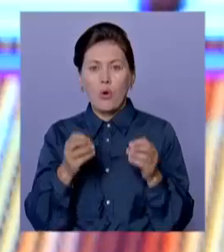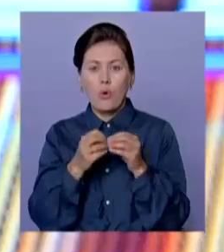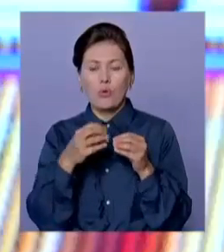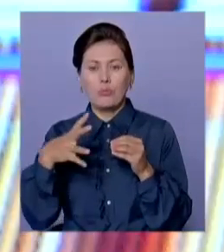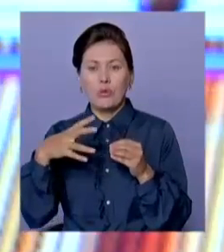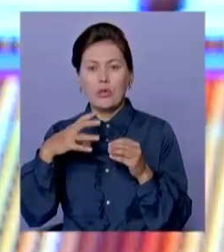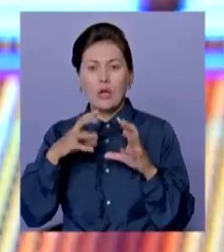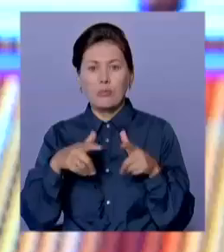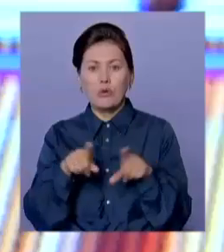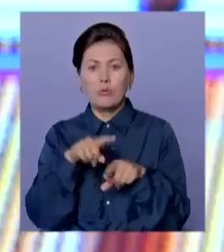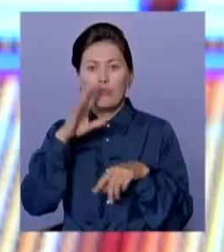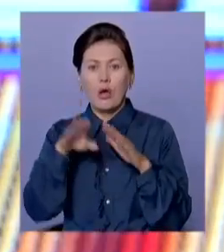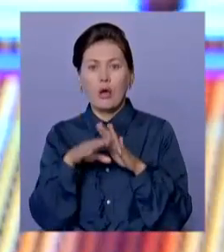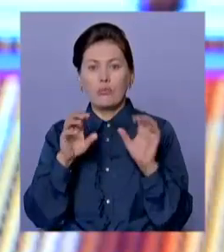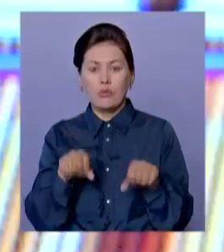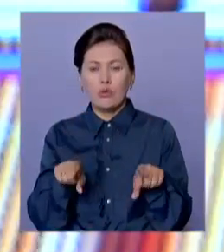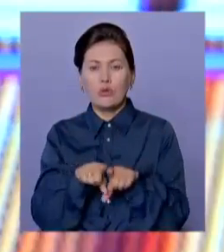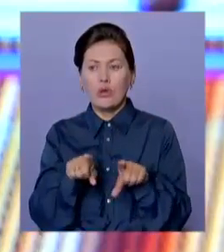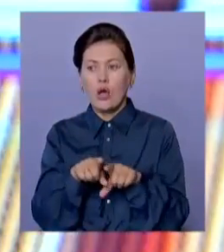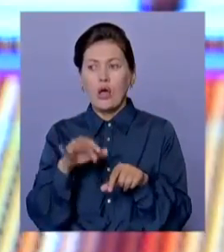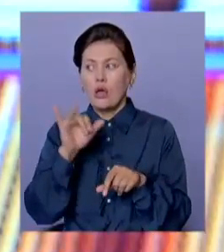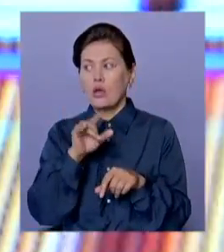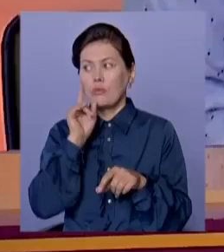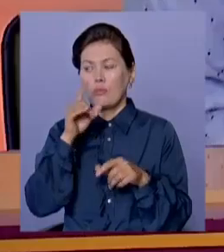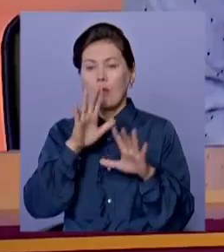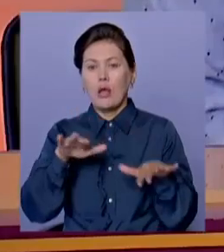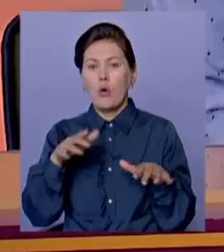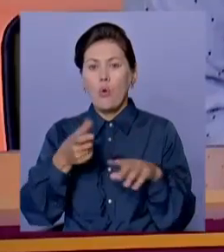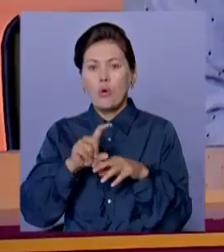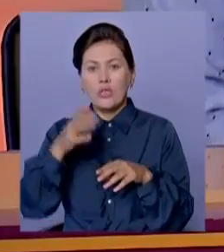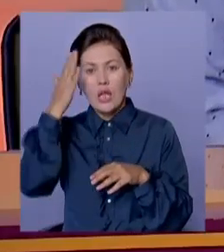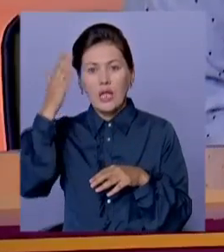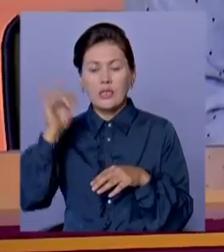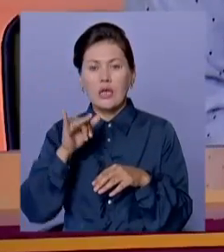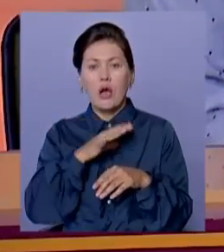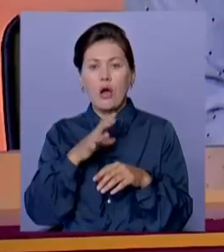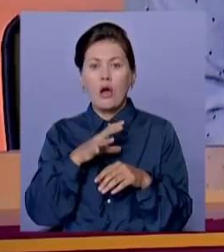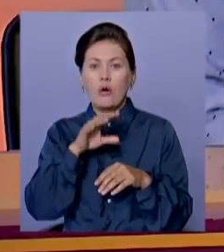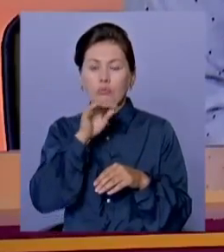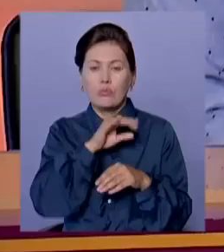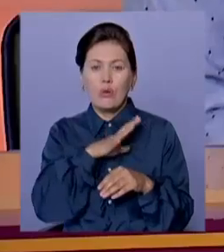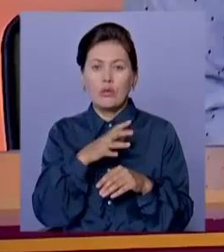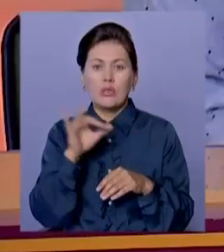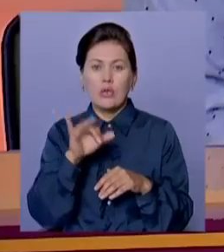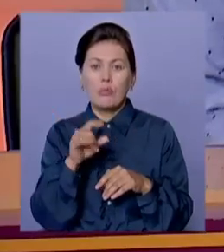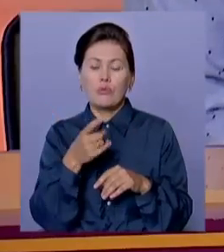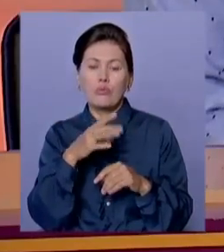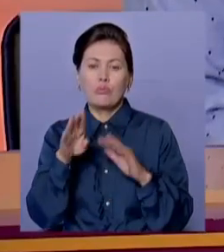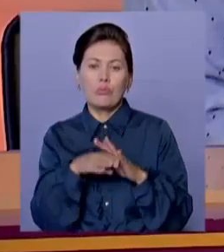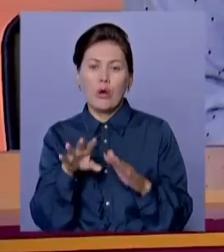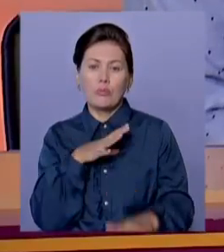әлем чемпионатын бағындыра алуымыз мүмкін ба? Әрине, жас балалар өте талантты, икемді болса, әрине, неге